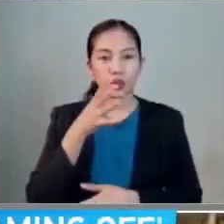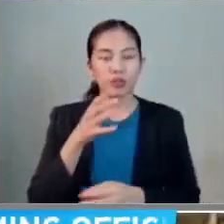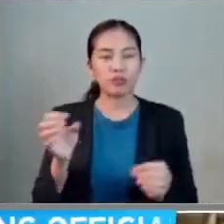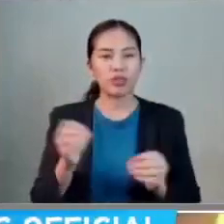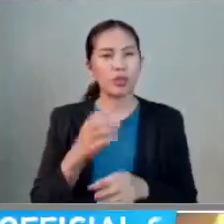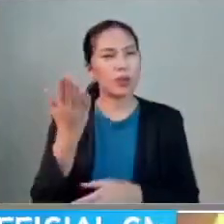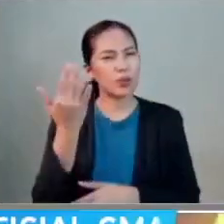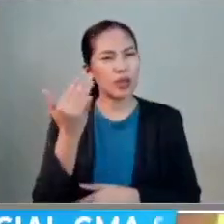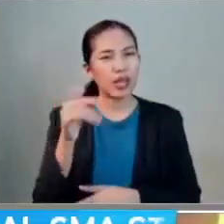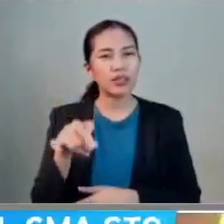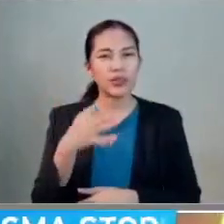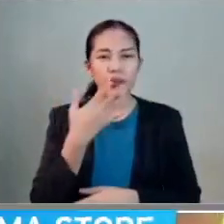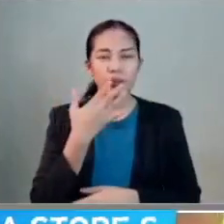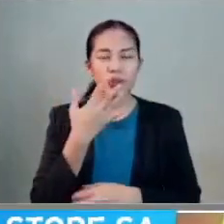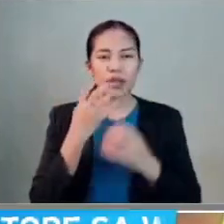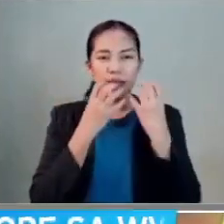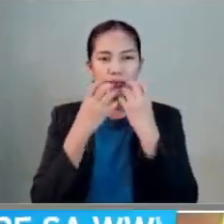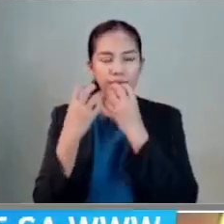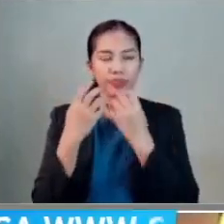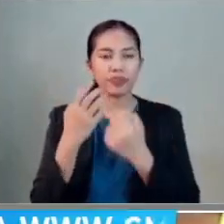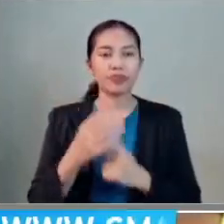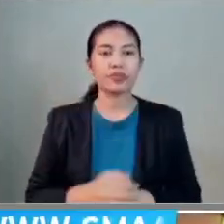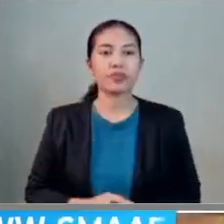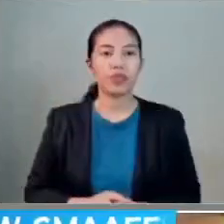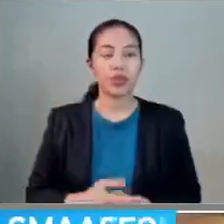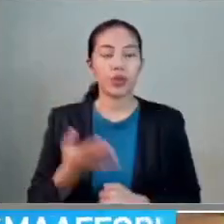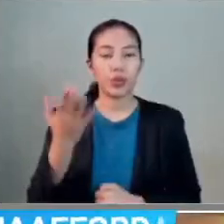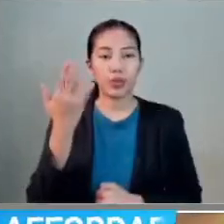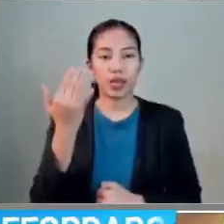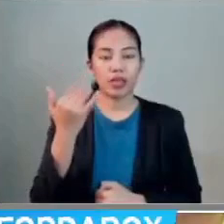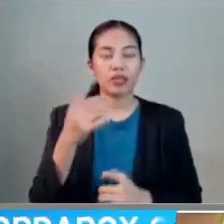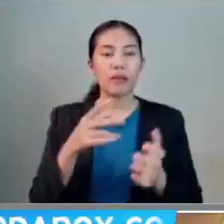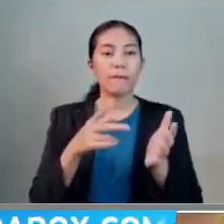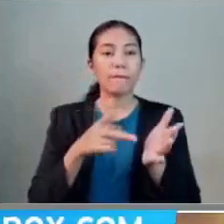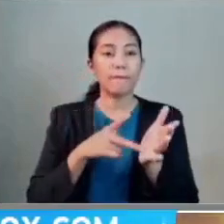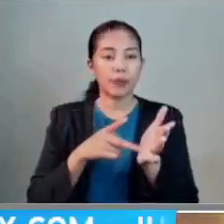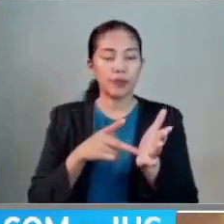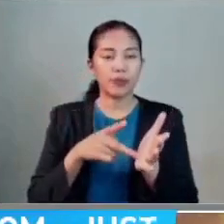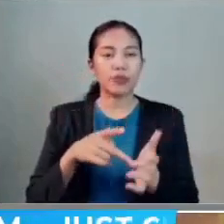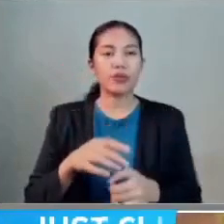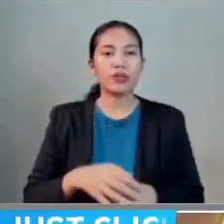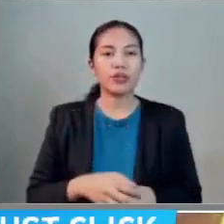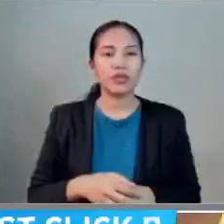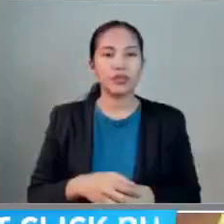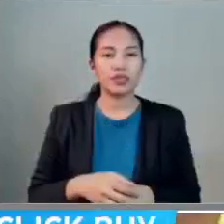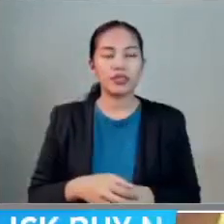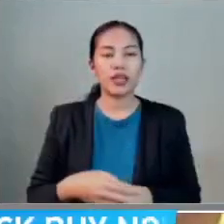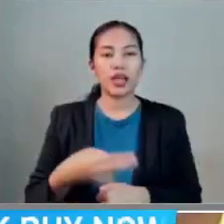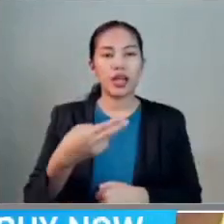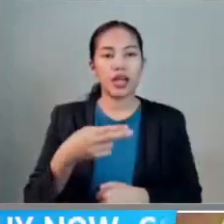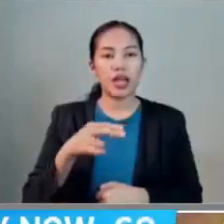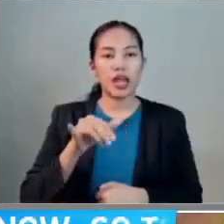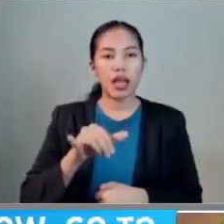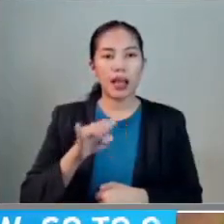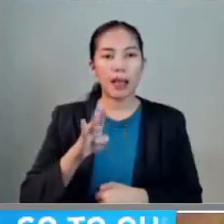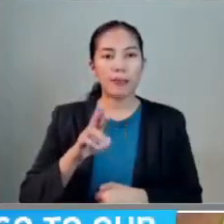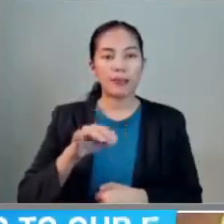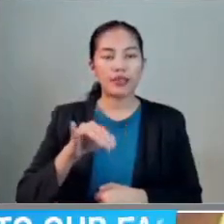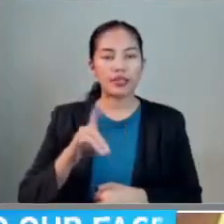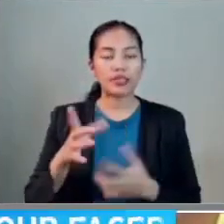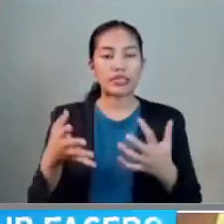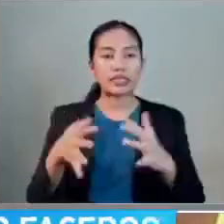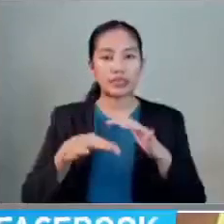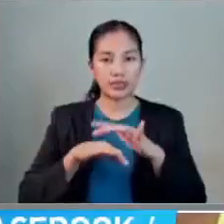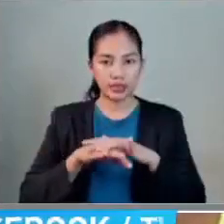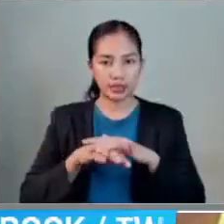mais? Yung purple corn natin is actually a hybrid corn. Bale, mix siya ng karakteristik